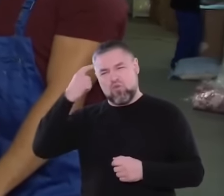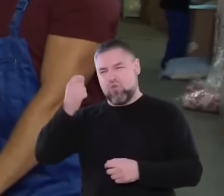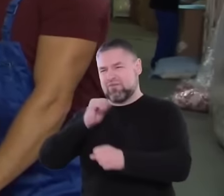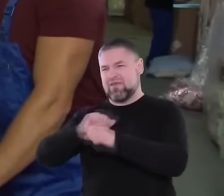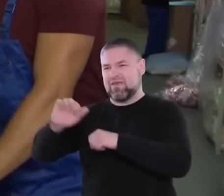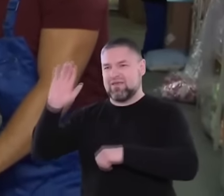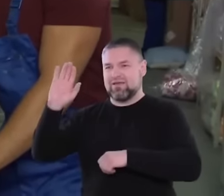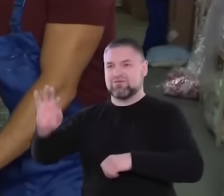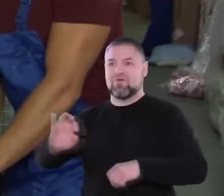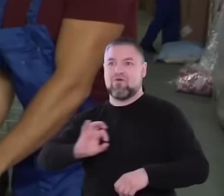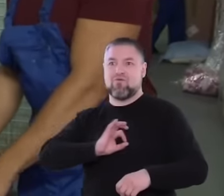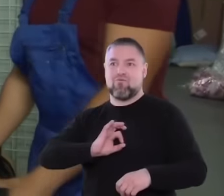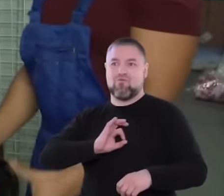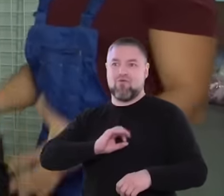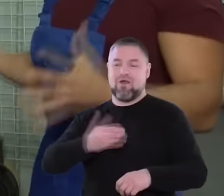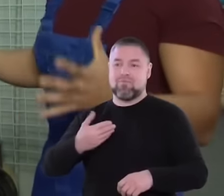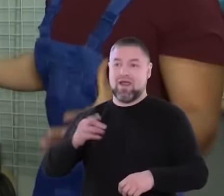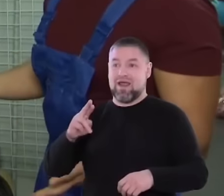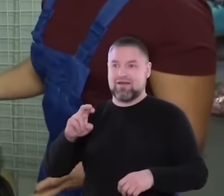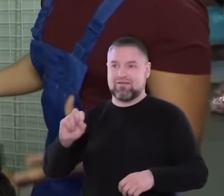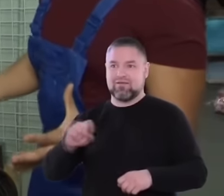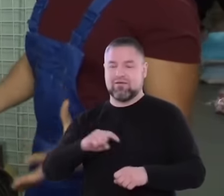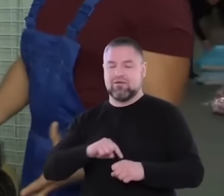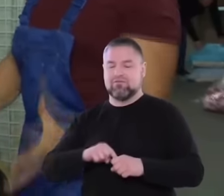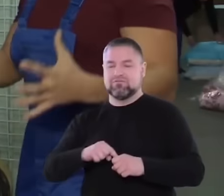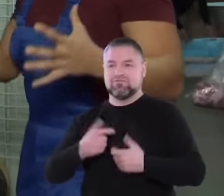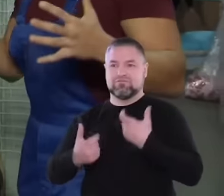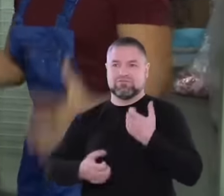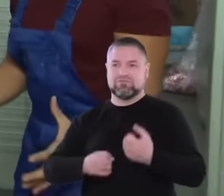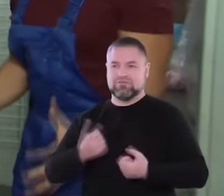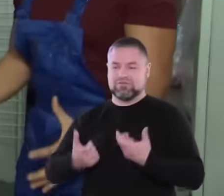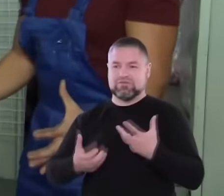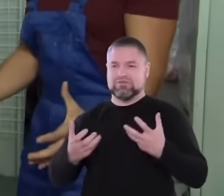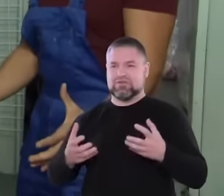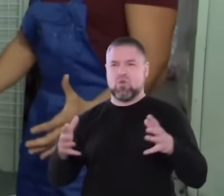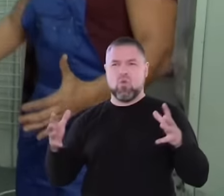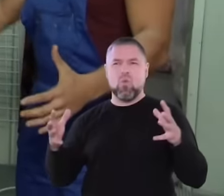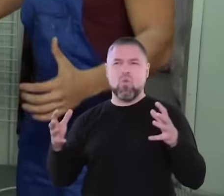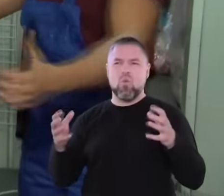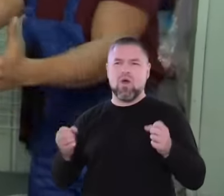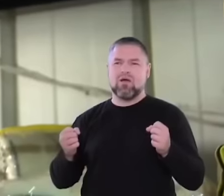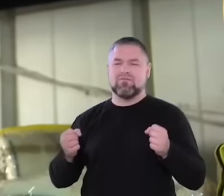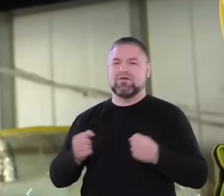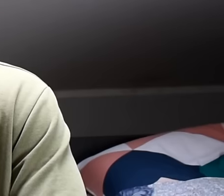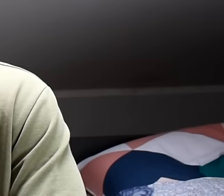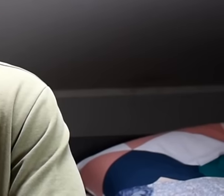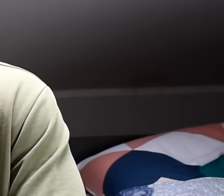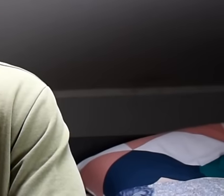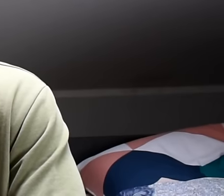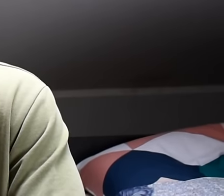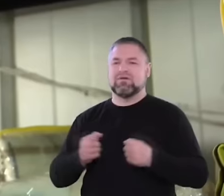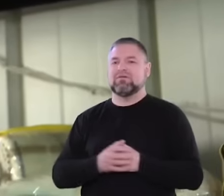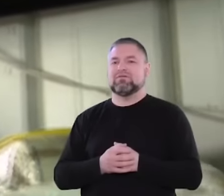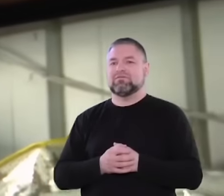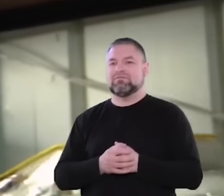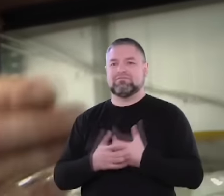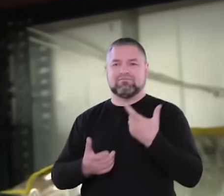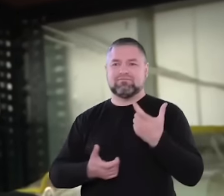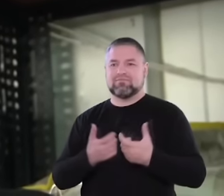nie? Bo moja Martusia, to ona jest taka w te klocki, że jak ja ją tak wezmę tutaj, jak ją złapię... To leciało w